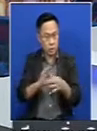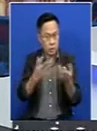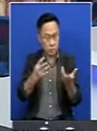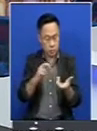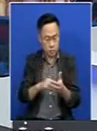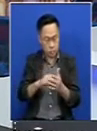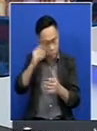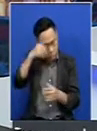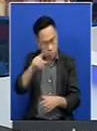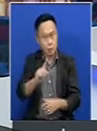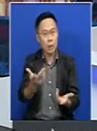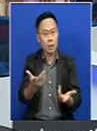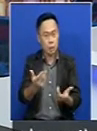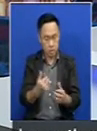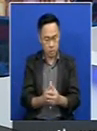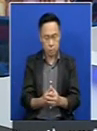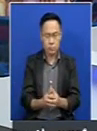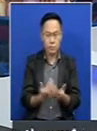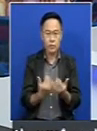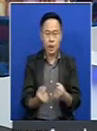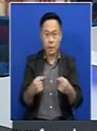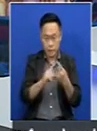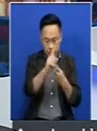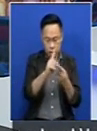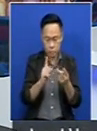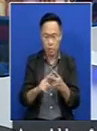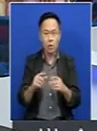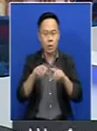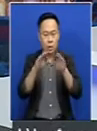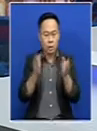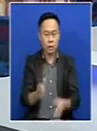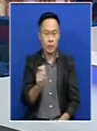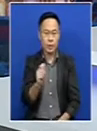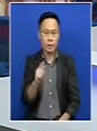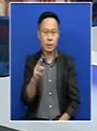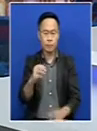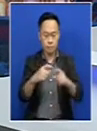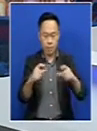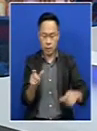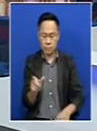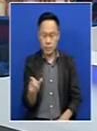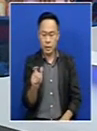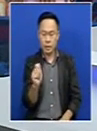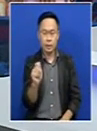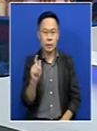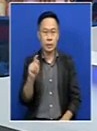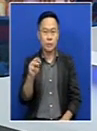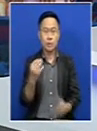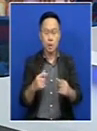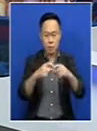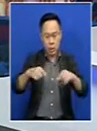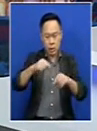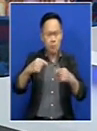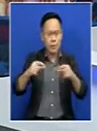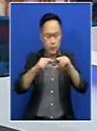ไปดูอีกข่าวหนึ่งนอกจากเรื่องของการลงประชามติก็คือเรื่องบัตร ATM ที่คุณผู้ชมใช้กันอยู่นี่แหละครับปัจจุบันมีบัตรที่เป็นบัตรกดเงินส